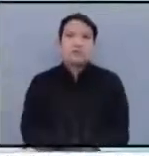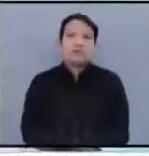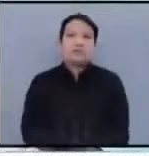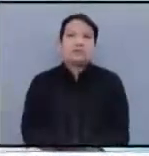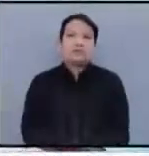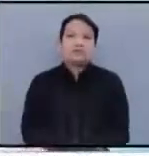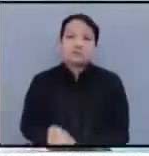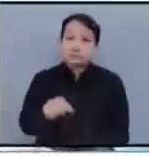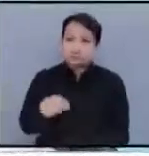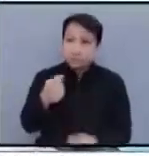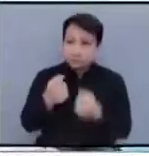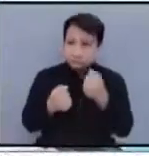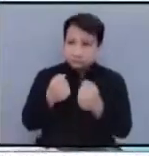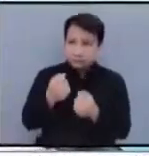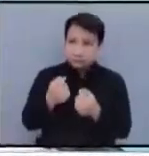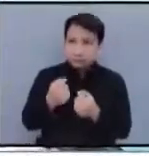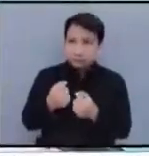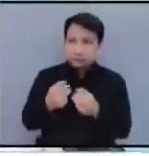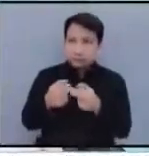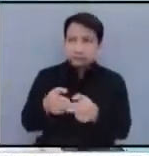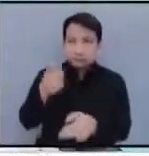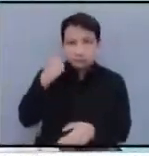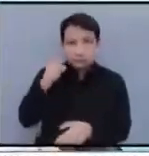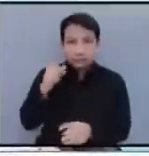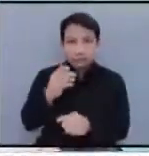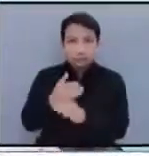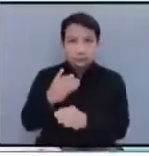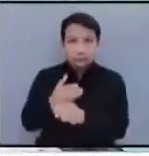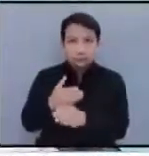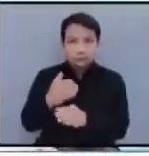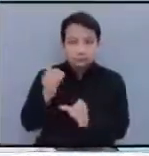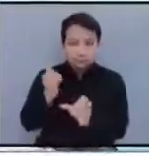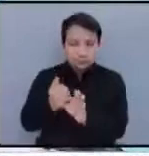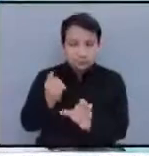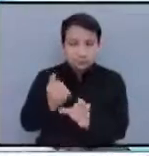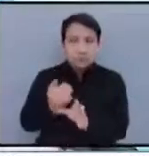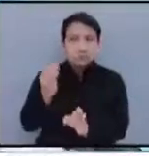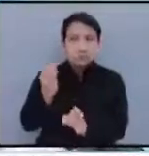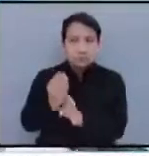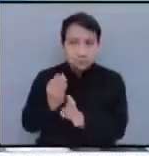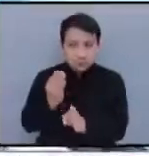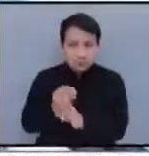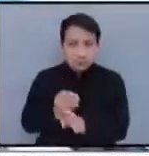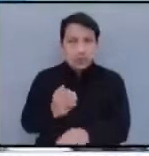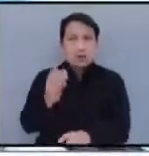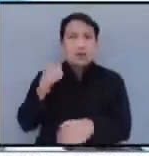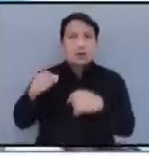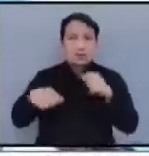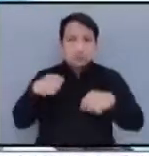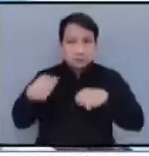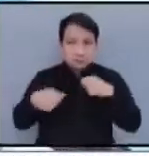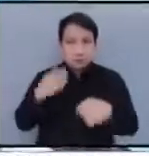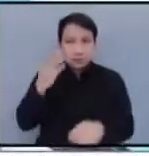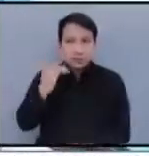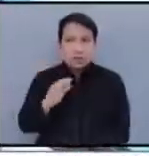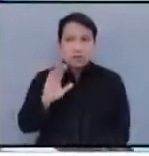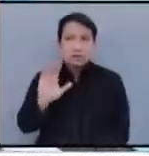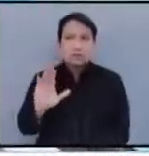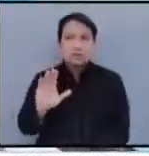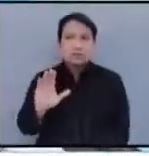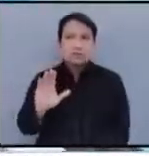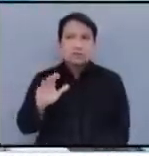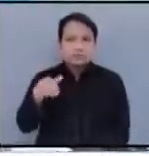that the road is not just for cars, passenger jeepneys or buses, but the roads are also for pedestrians and cyclists. So kailangan